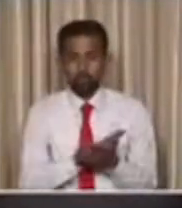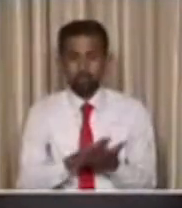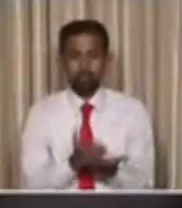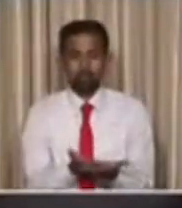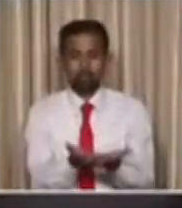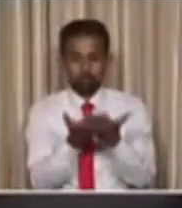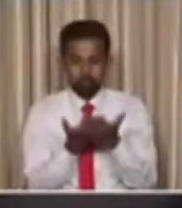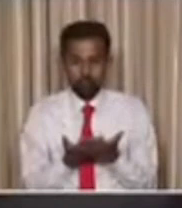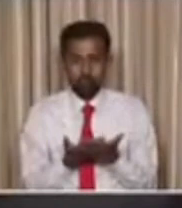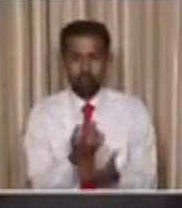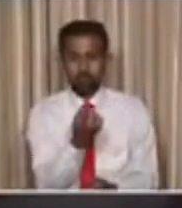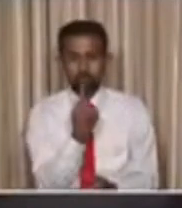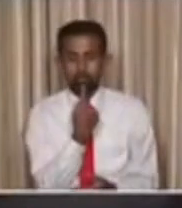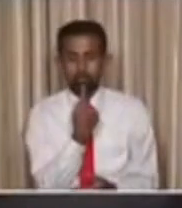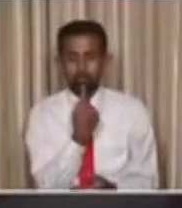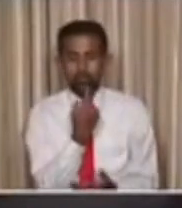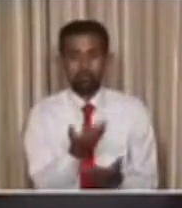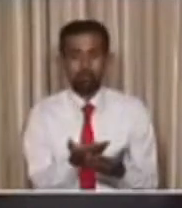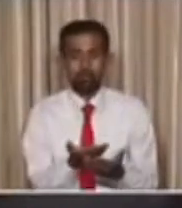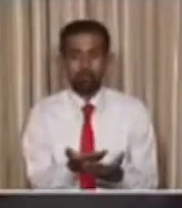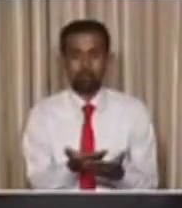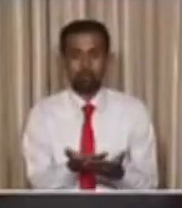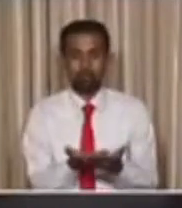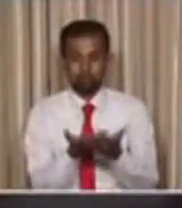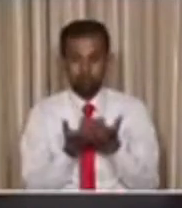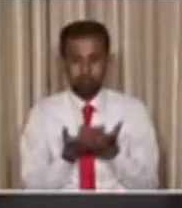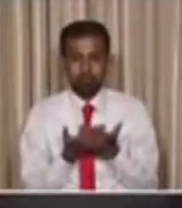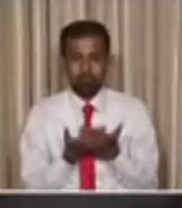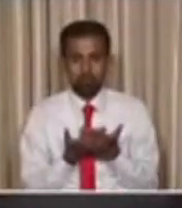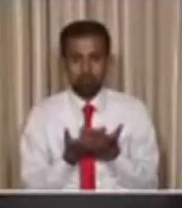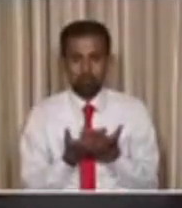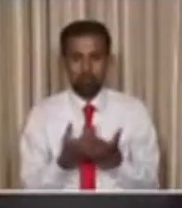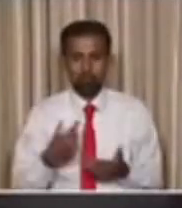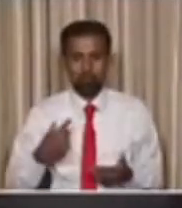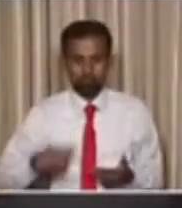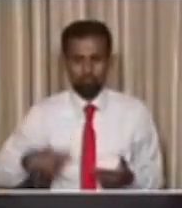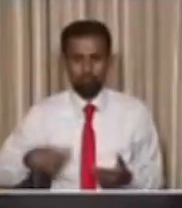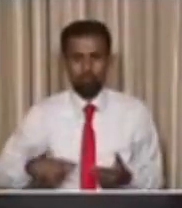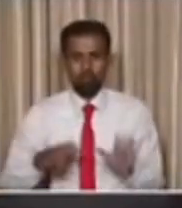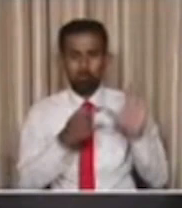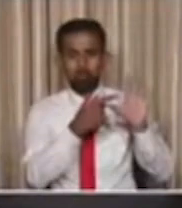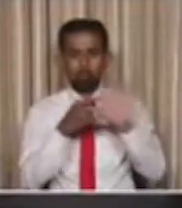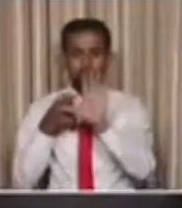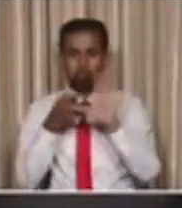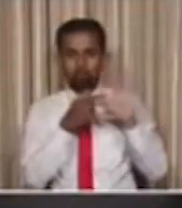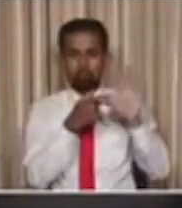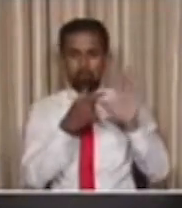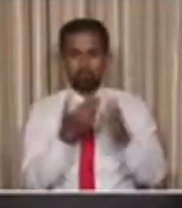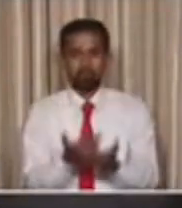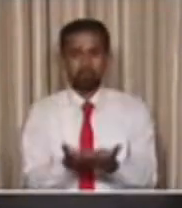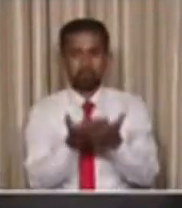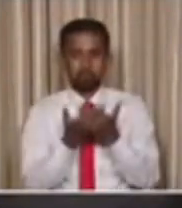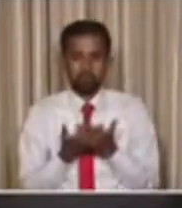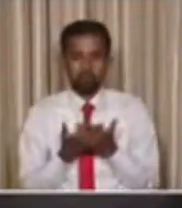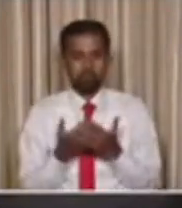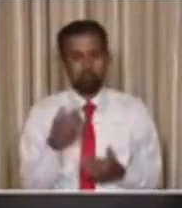කරනවා සභාගත කරනවා කියලා කිව්වට ඒක සභාඒක අපි දන්න ඇට එක පෝර්න් එකෙන් මෙහම පෙන්නුවවා මෙහම පෙන්නවා ඒක සභාගත කලාද